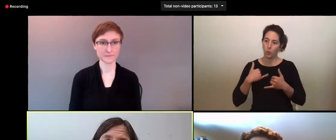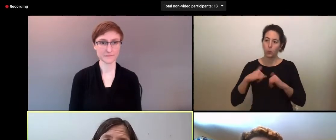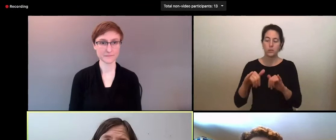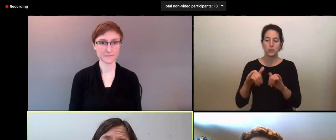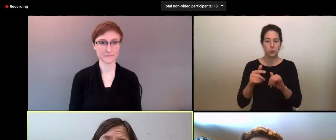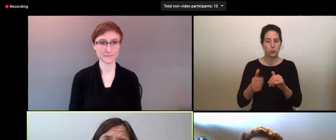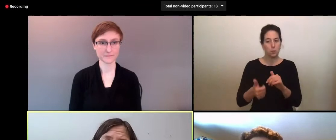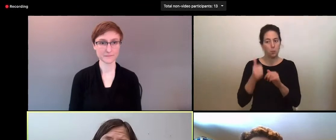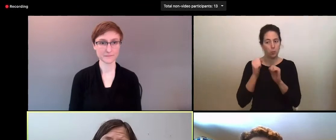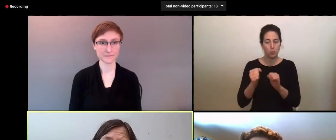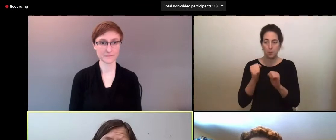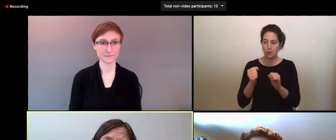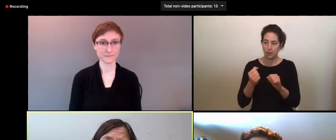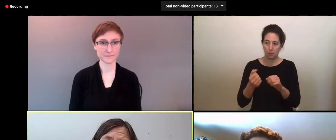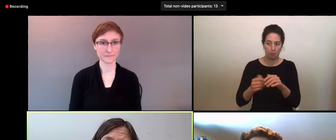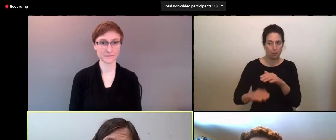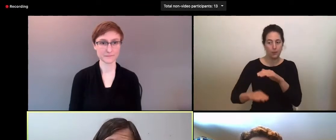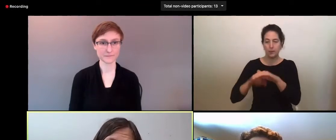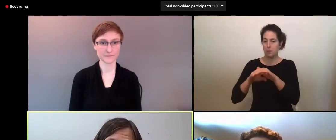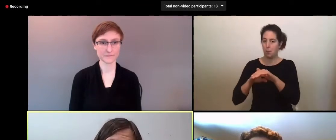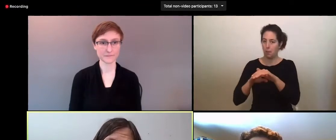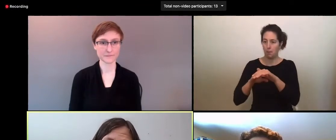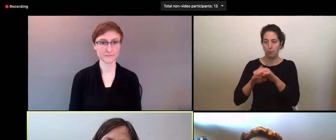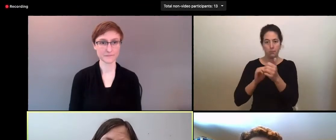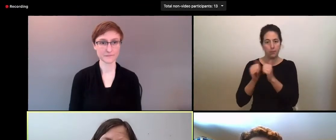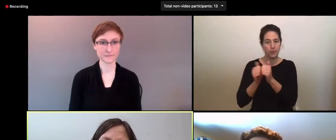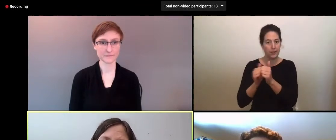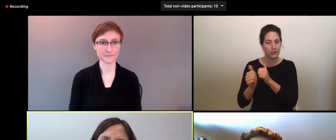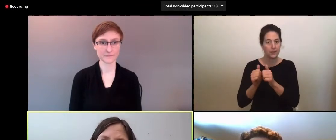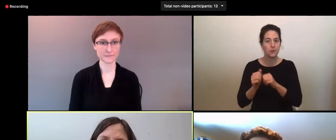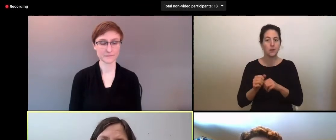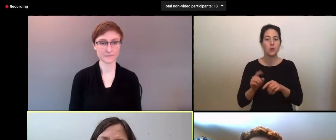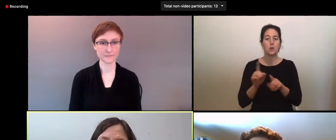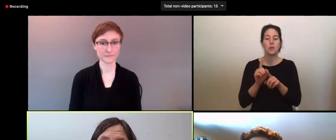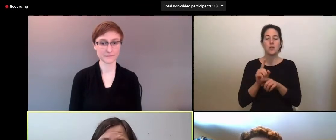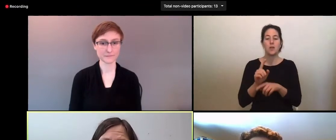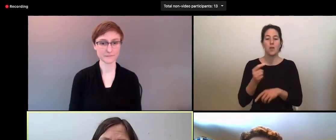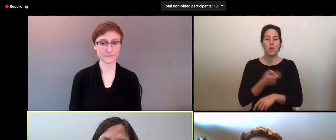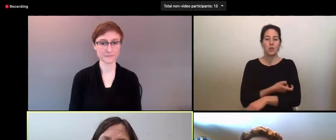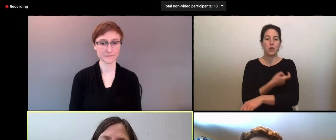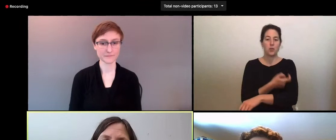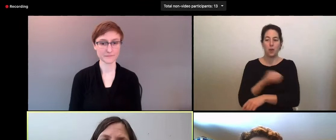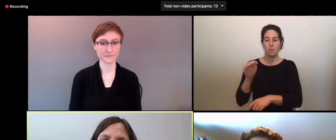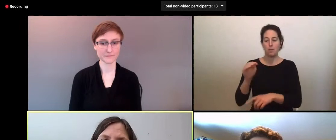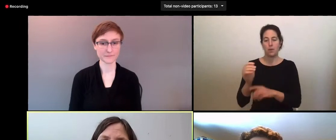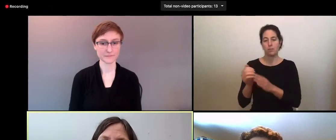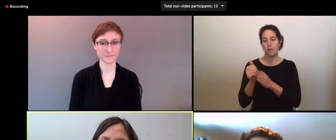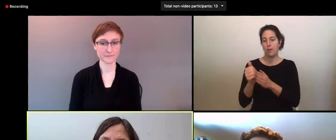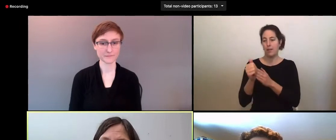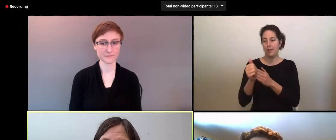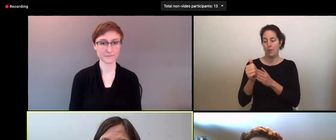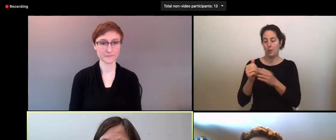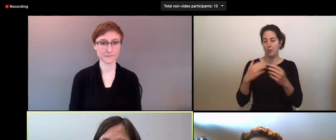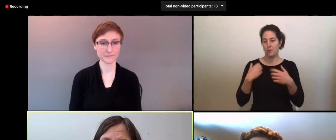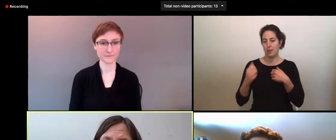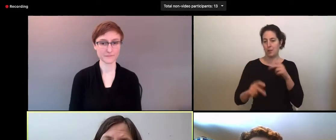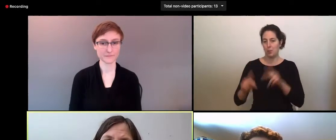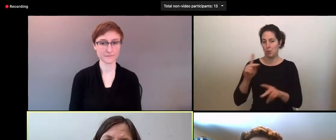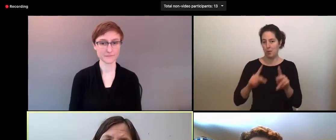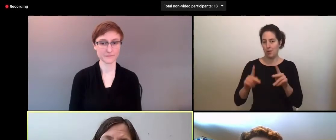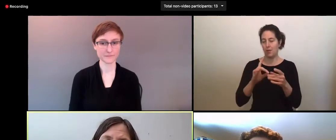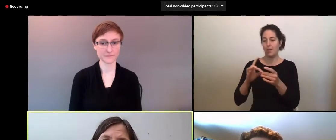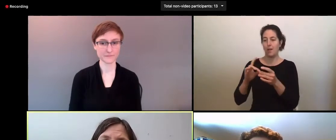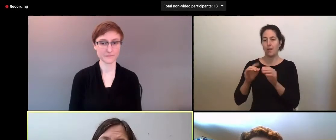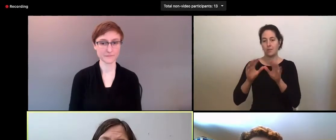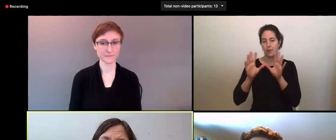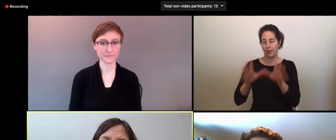avons et aussi, c'est Dr. Malachny qui est le leader pour santé publique concernant notre stratégie pour